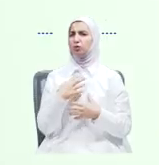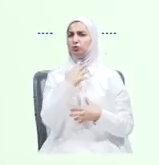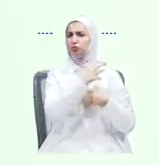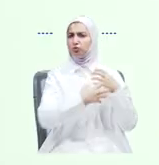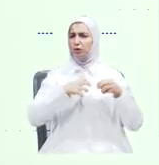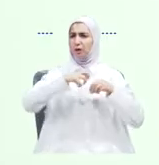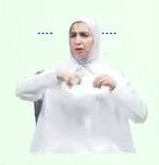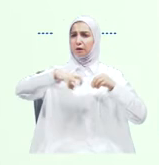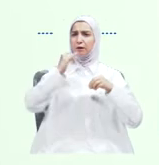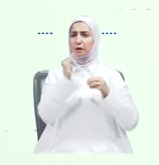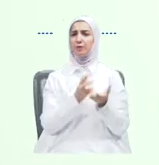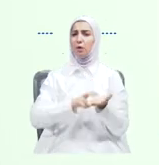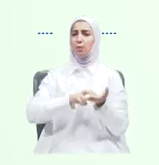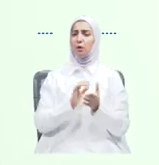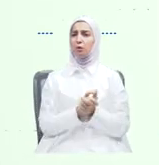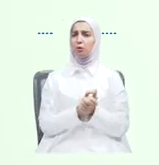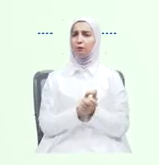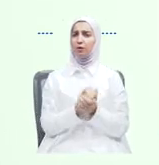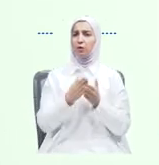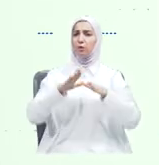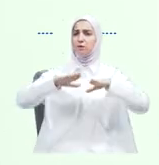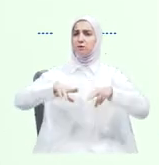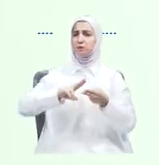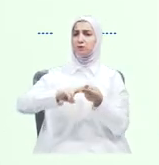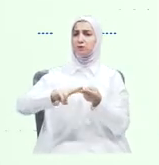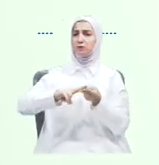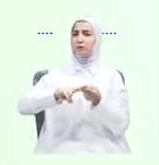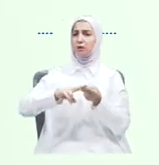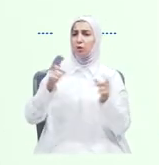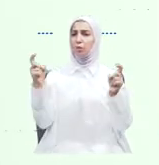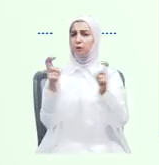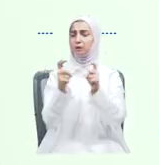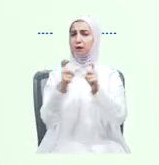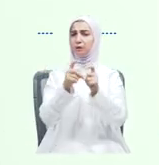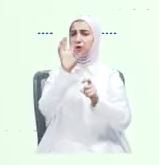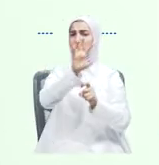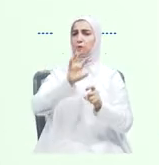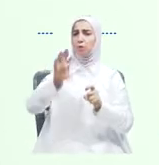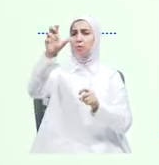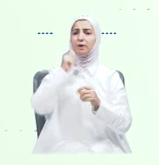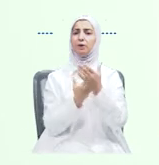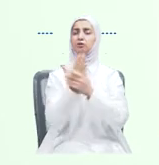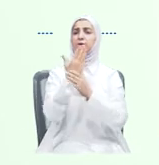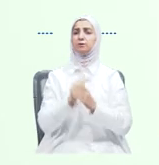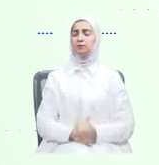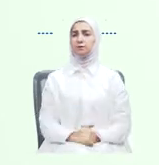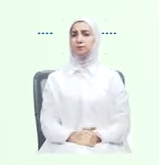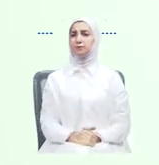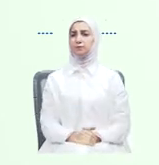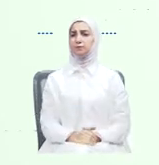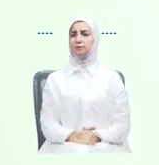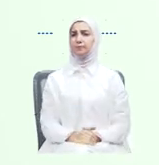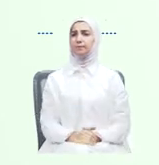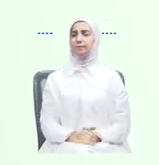الأقطار العربية بالخوف على استقلالها، فواجهت التحدي الأوروبي بالتحديث.